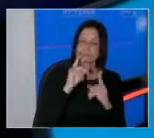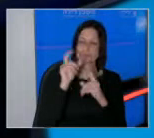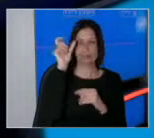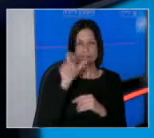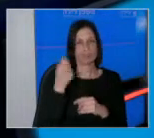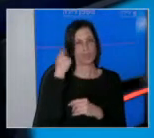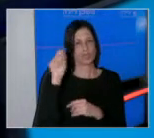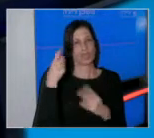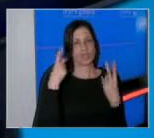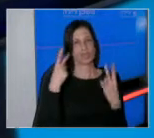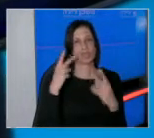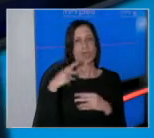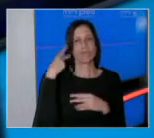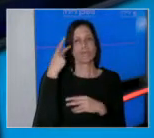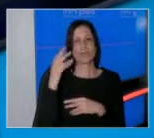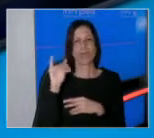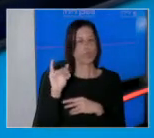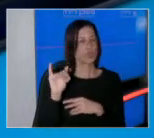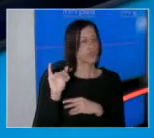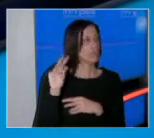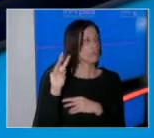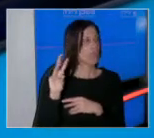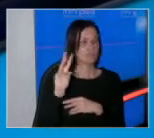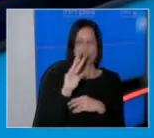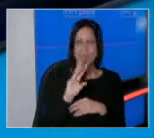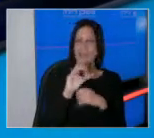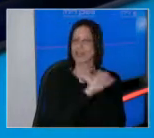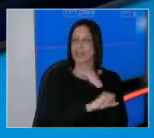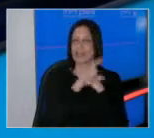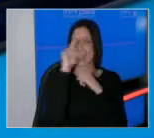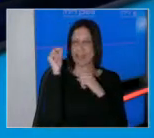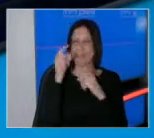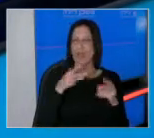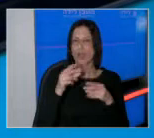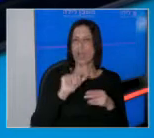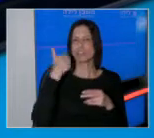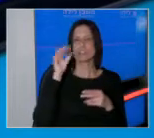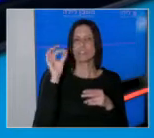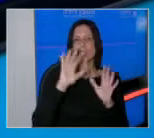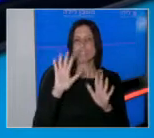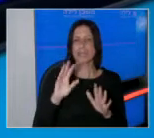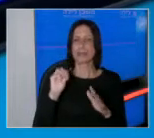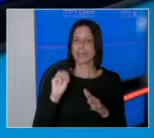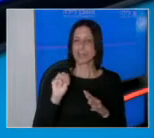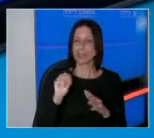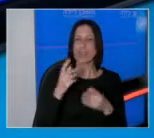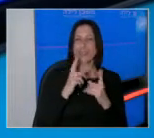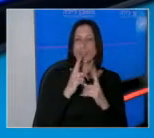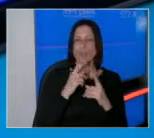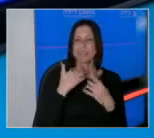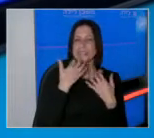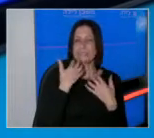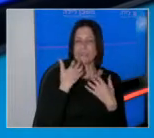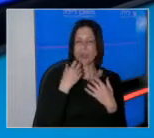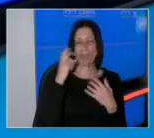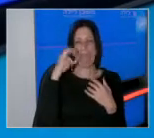יקר וחשוב, פרופסור יהודה שנהב שערבני, אוניברסיטת תל אביב ועורך ראשי של סדרת מכתוב לתרגום ספרות ערבית במכון ון ליר